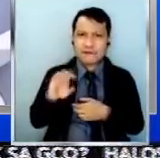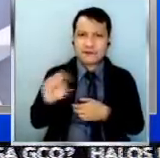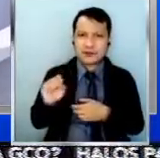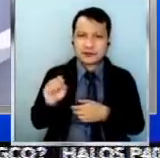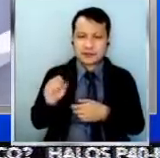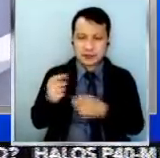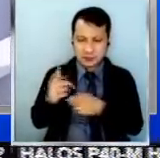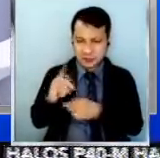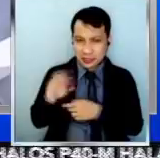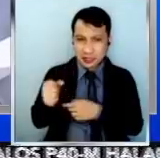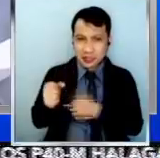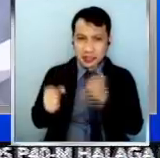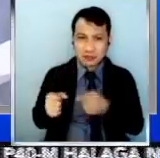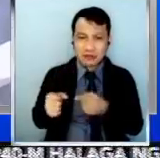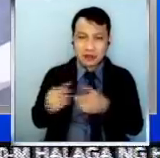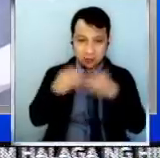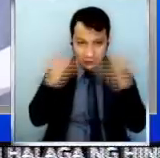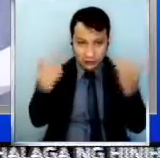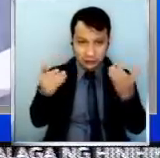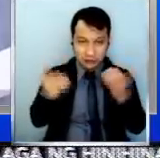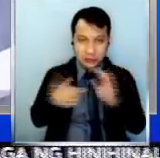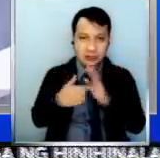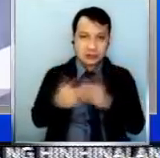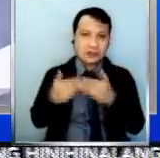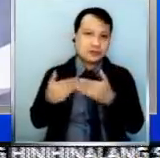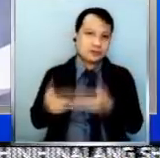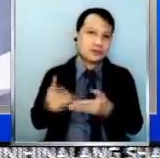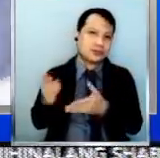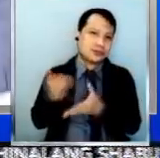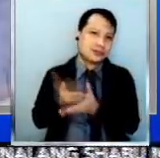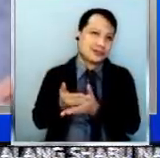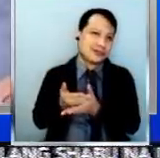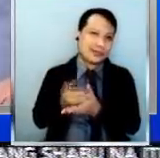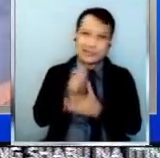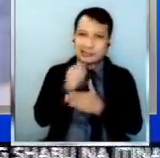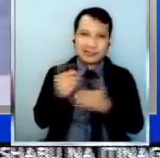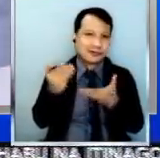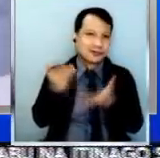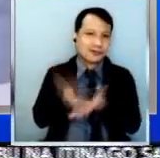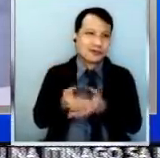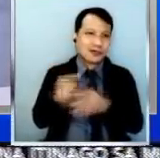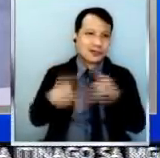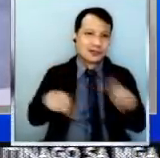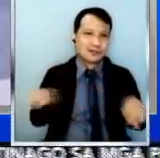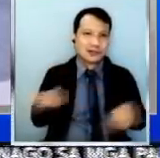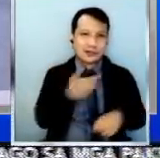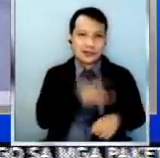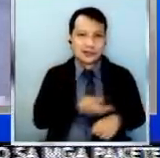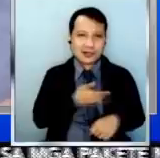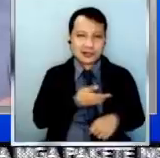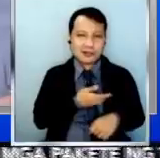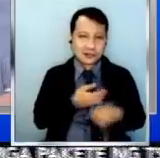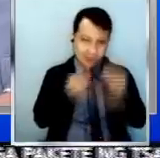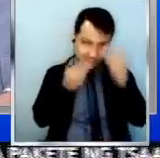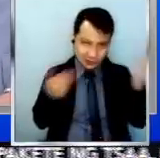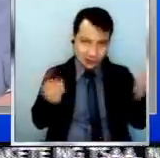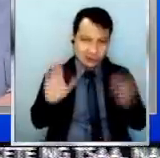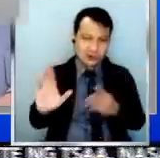tinawag na The Unstoppables. Iba-iba raw ang katangian. Yan ang usapang pet si Juan Aquino.